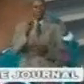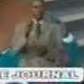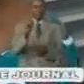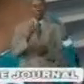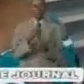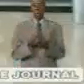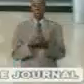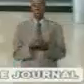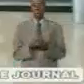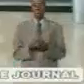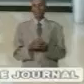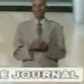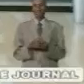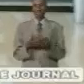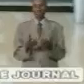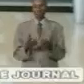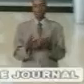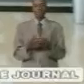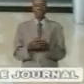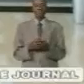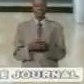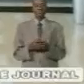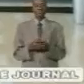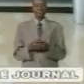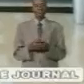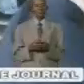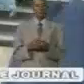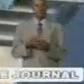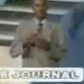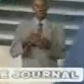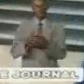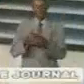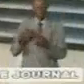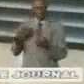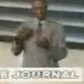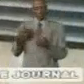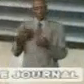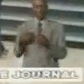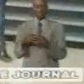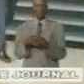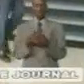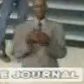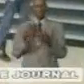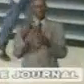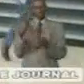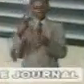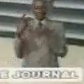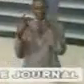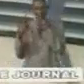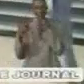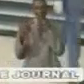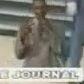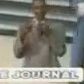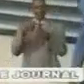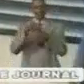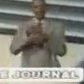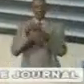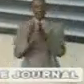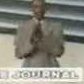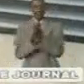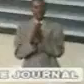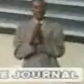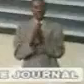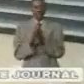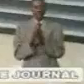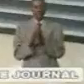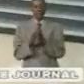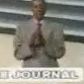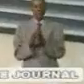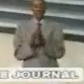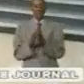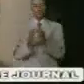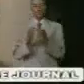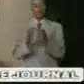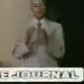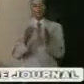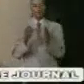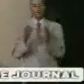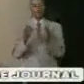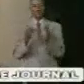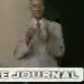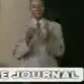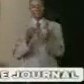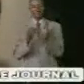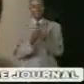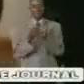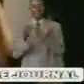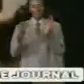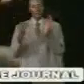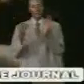Matik Tchombe. 24 heures auparavant, soit le mercredi 10, la 86e session du Conseil permanent de la francophonie